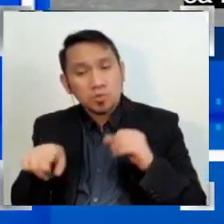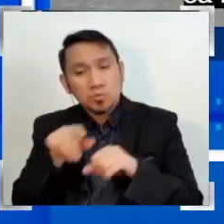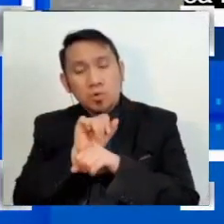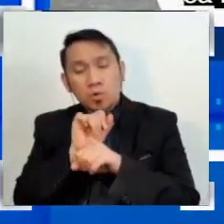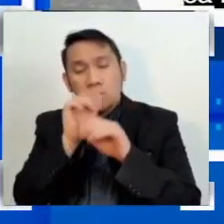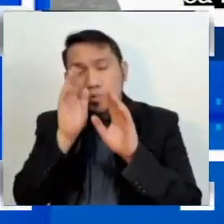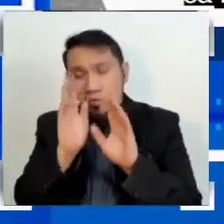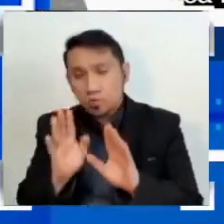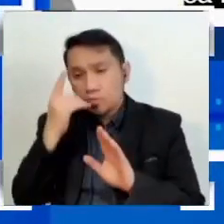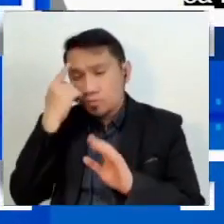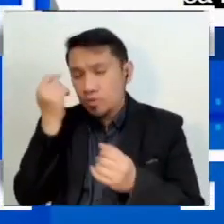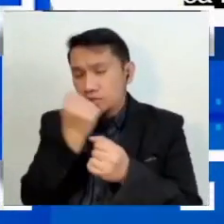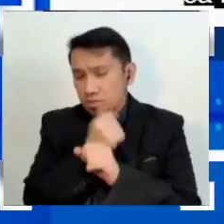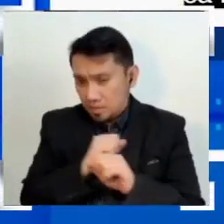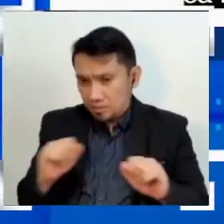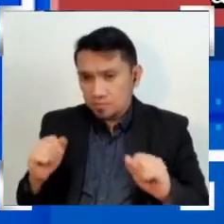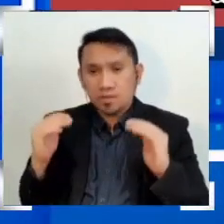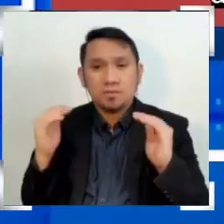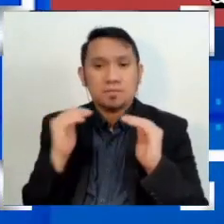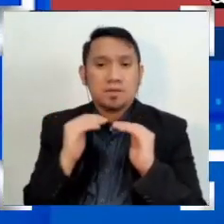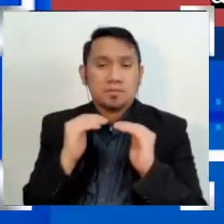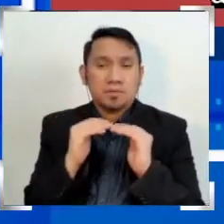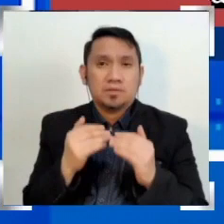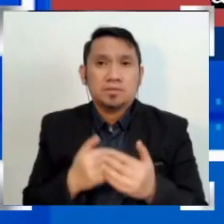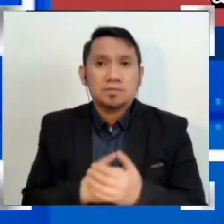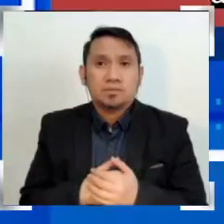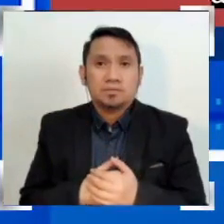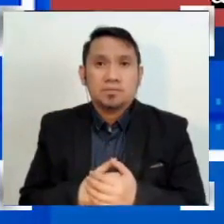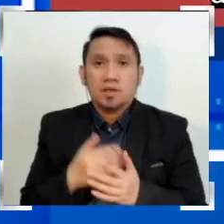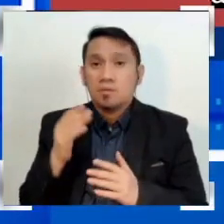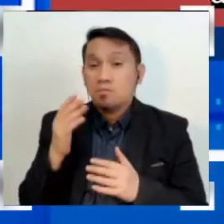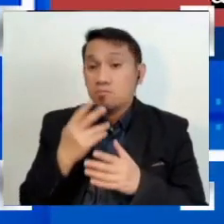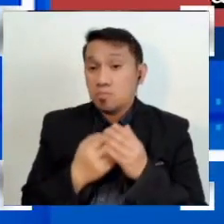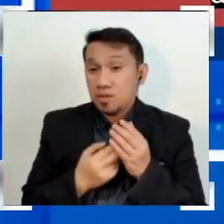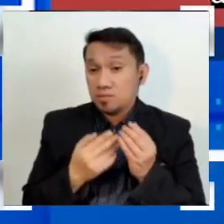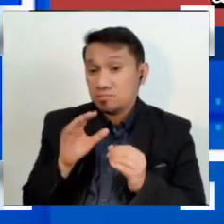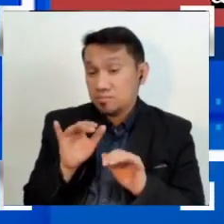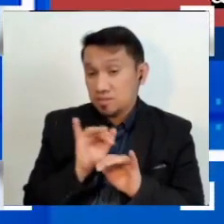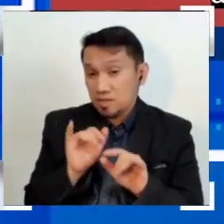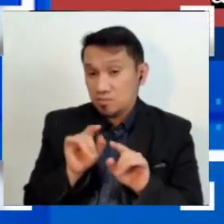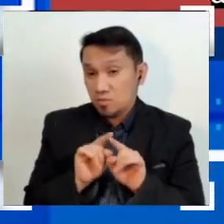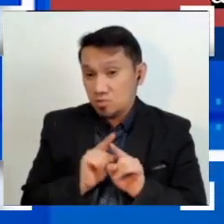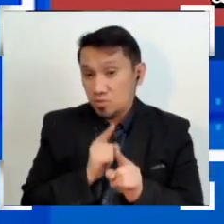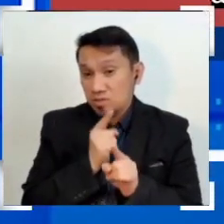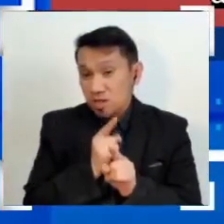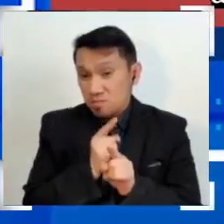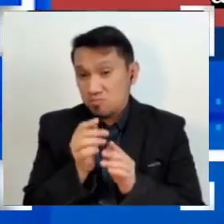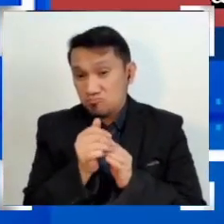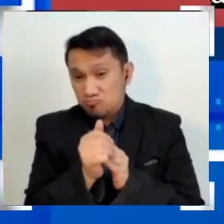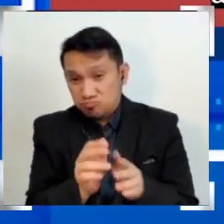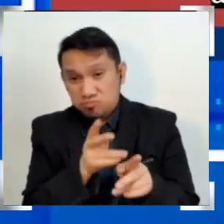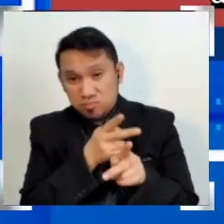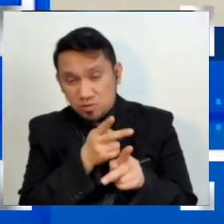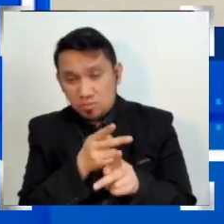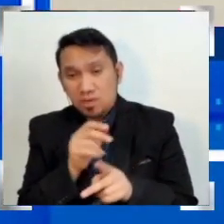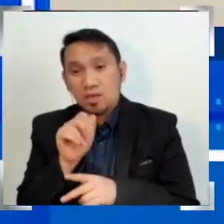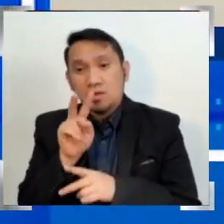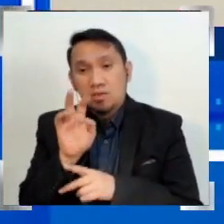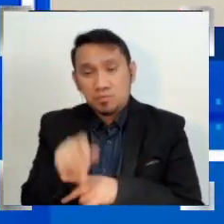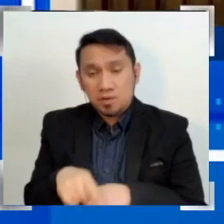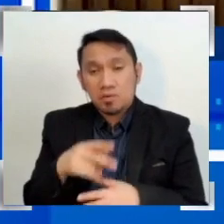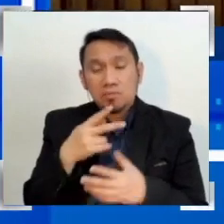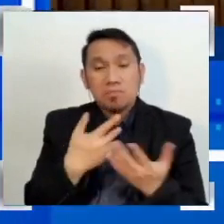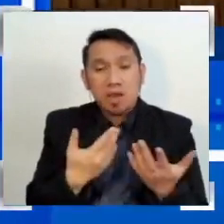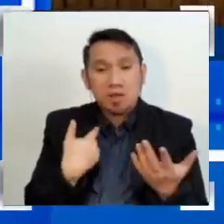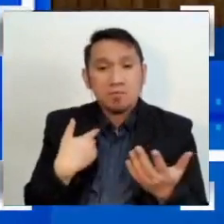sa ligtas at patas ng migration practices, maging ang tamang paggabay sa kanila. Mapakikinggan ng AVP sa wikang Ingles at mababasa